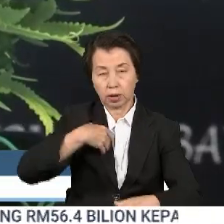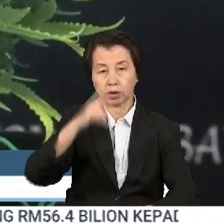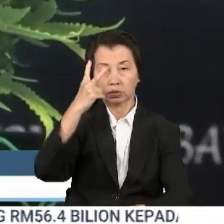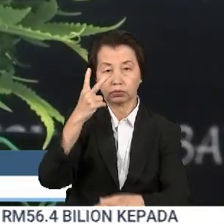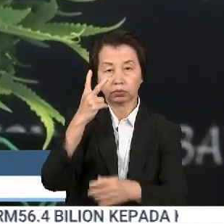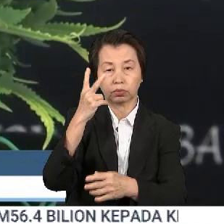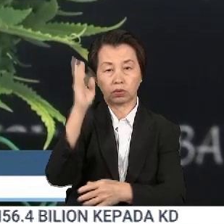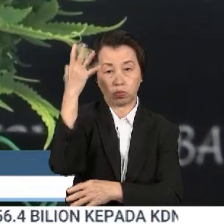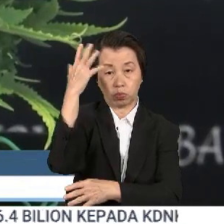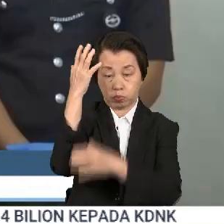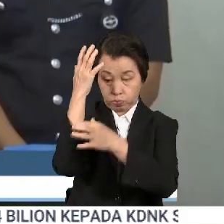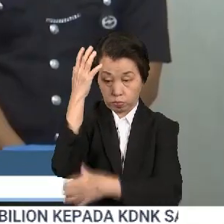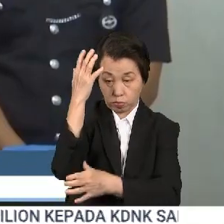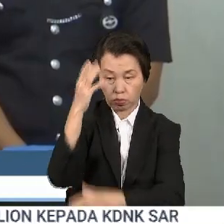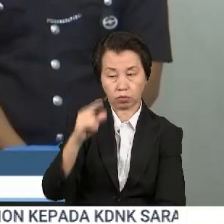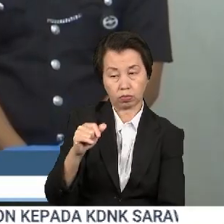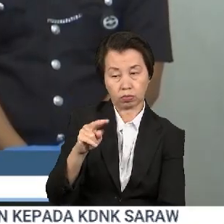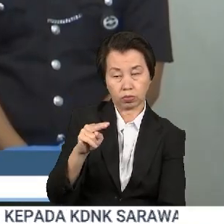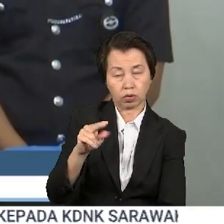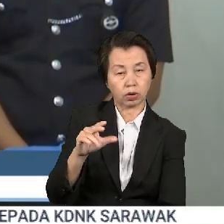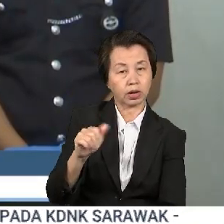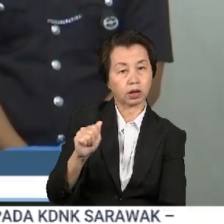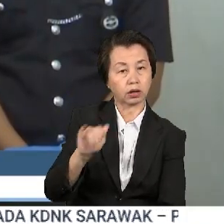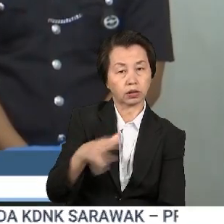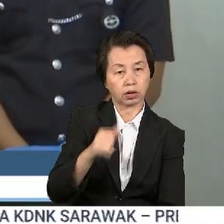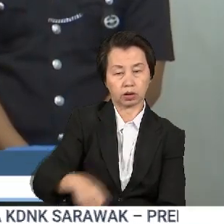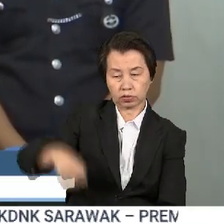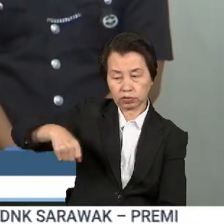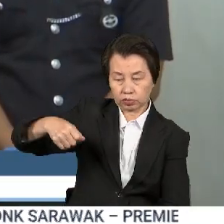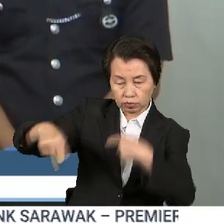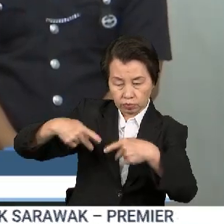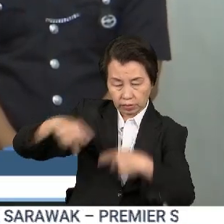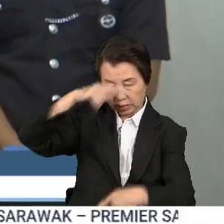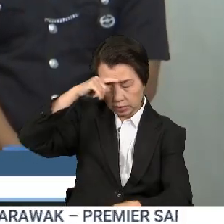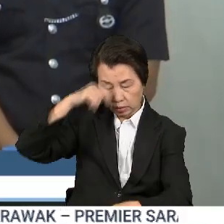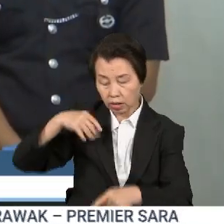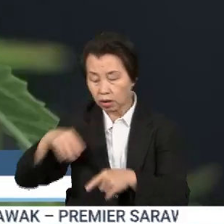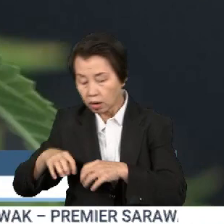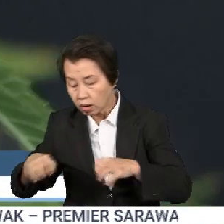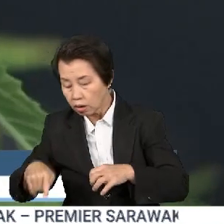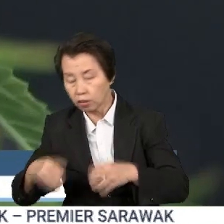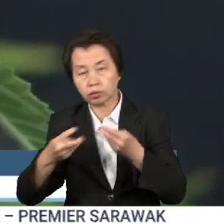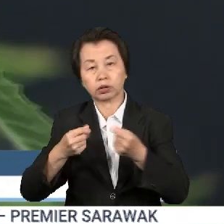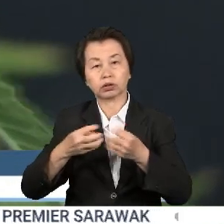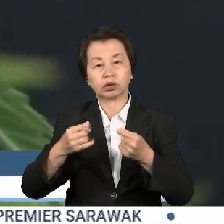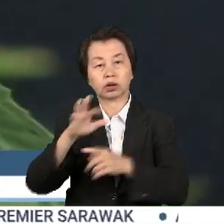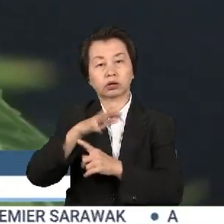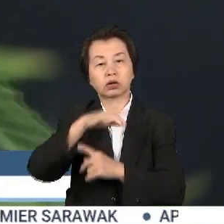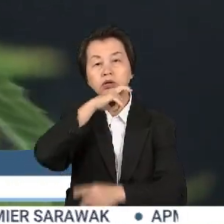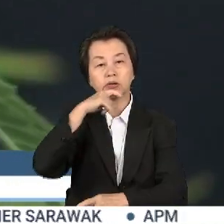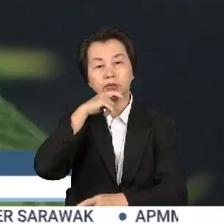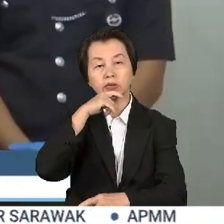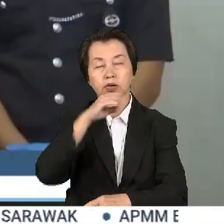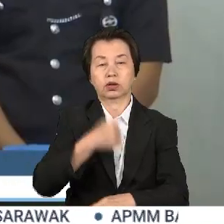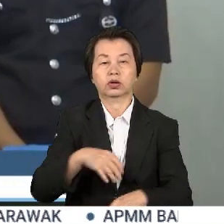pokok, disyaki pokok ganja, serta satu polybag hitam yang mengandungi tanah dan dedaun kering yang disyaki dadah jenis